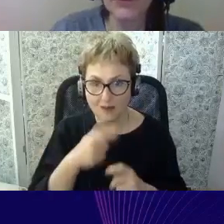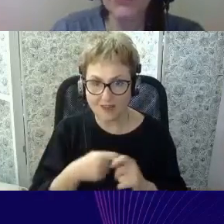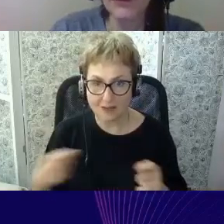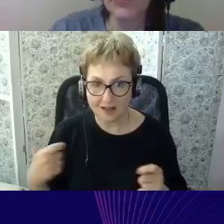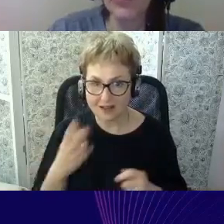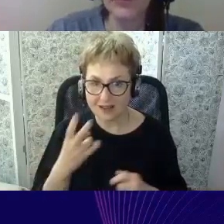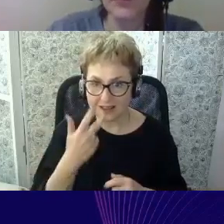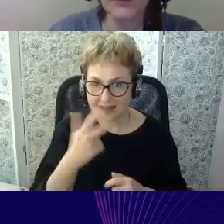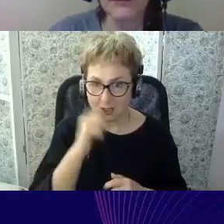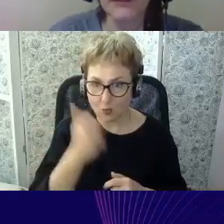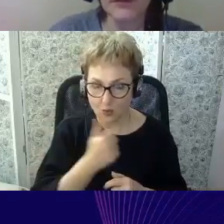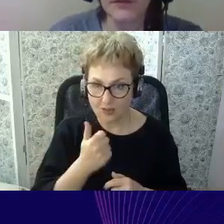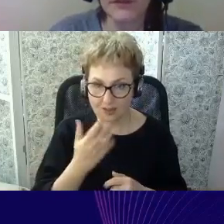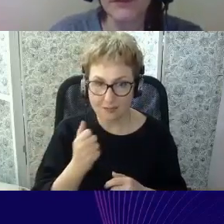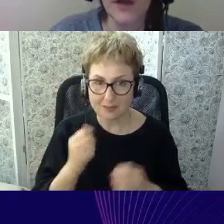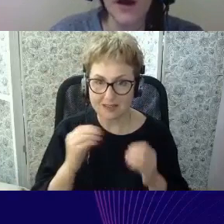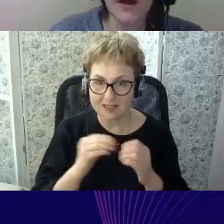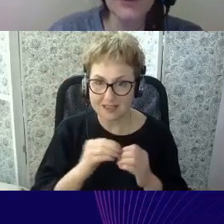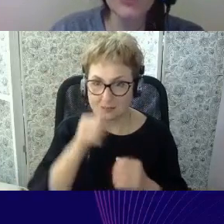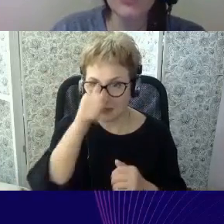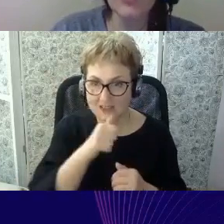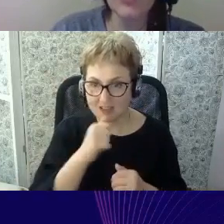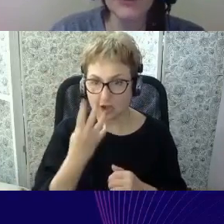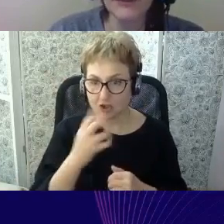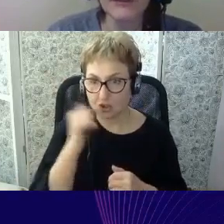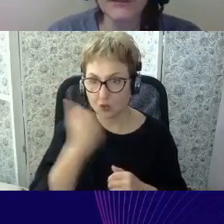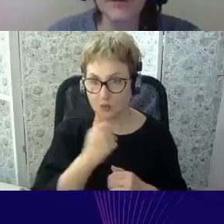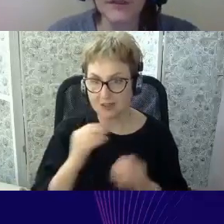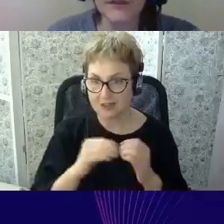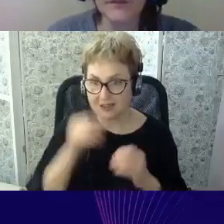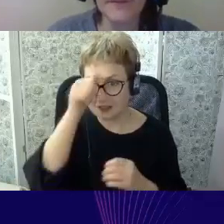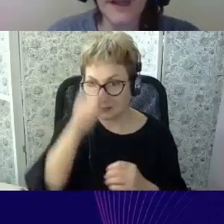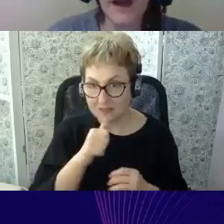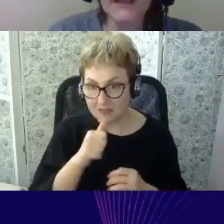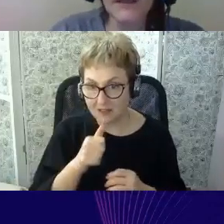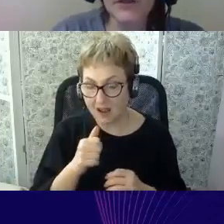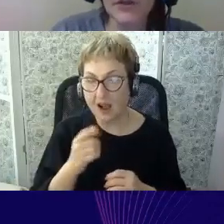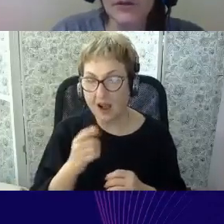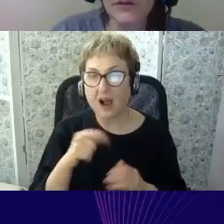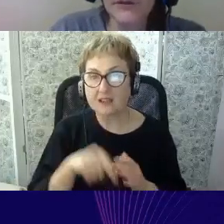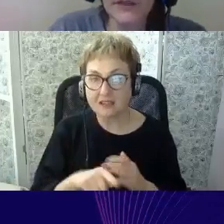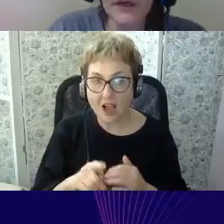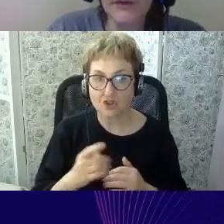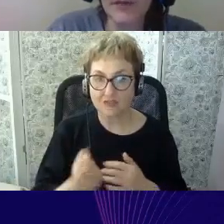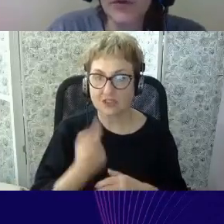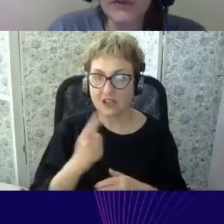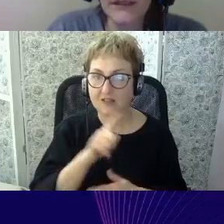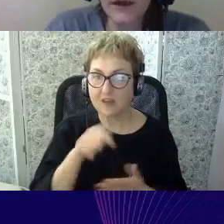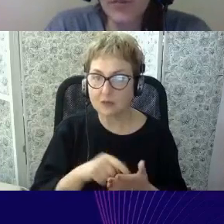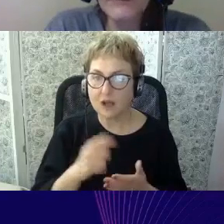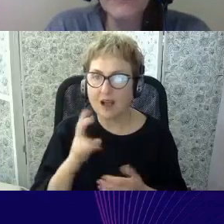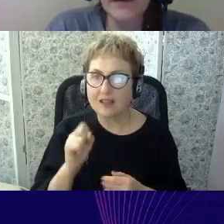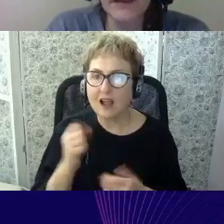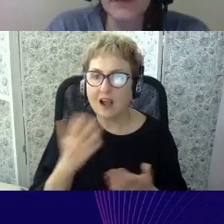То есть не 3 года, например, и 10 месяцев, а 4 года и 10 месяцев. А значит, возникает вопрос,